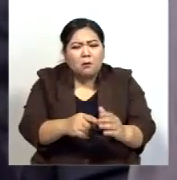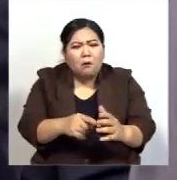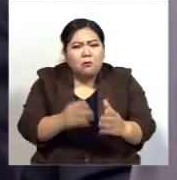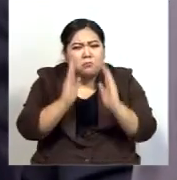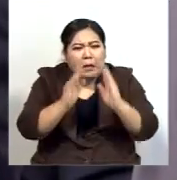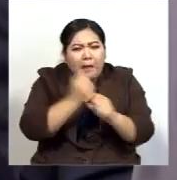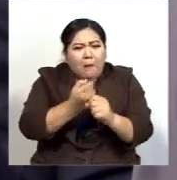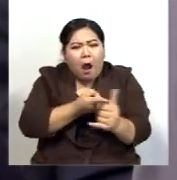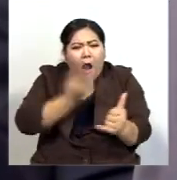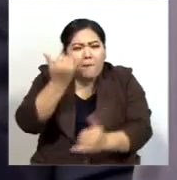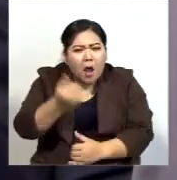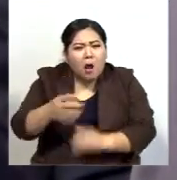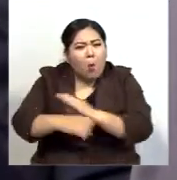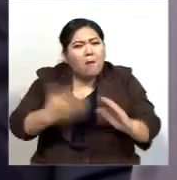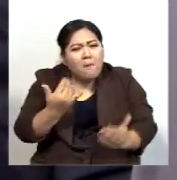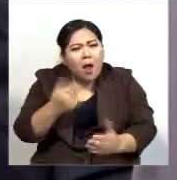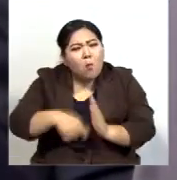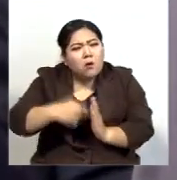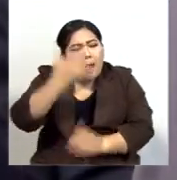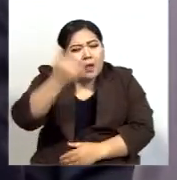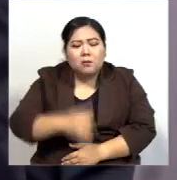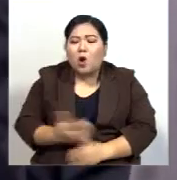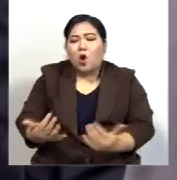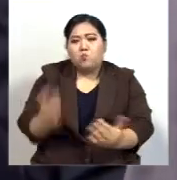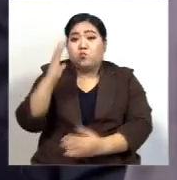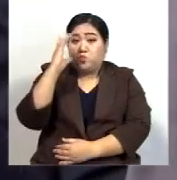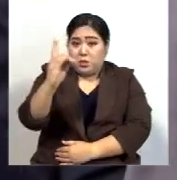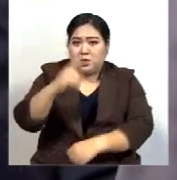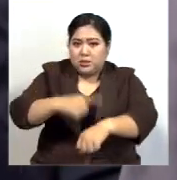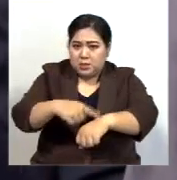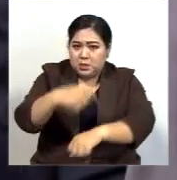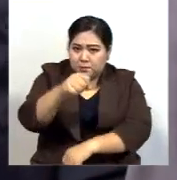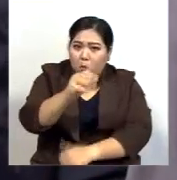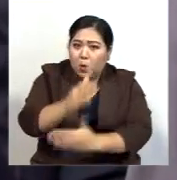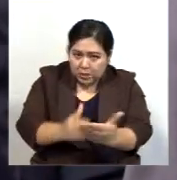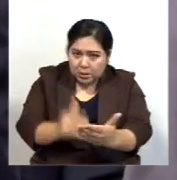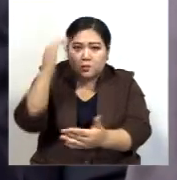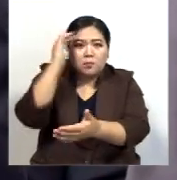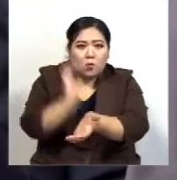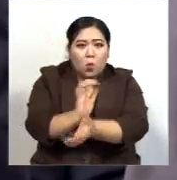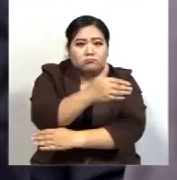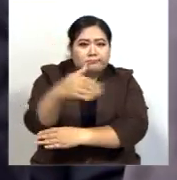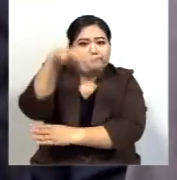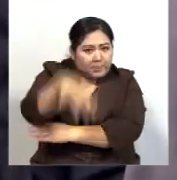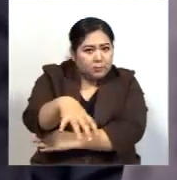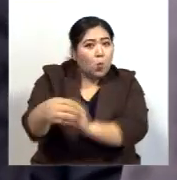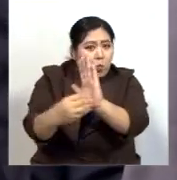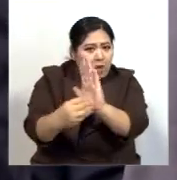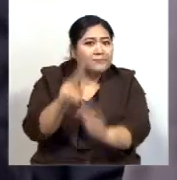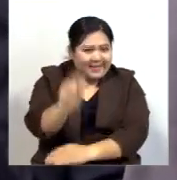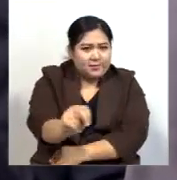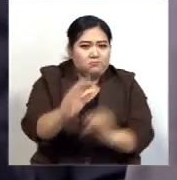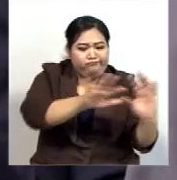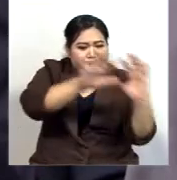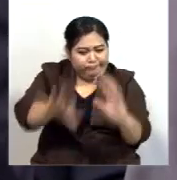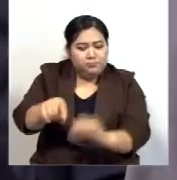พรุ่งนี้ดีกว่านะครับก็ยืนยันยังไงพรุ่งนี้10:30ที่สำนักงานตำรวจชาติเพราะอีกหลายขั้นตอนที่เจ้าหน้าที่ตำรวจจะต้องดำเนิน